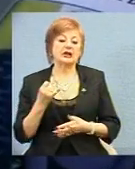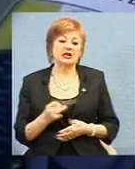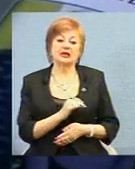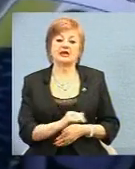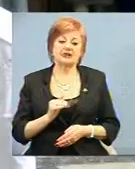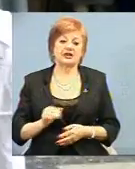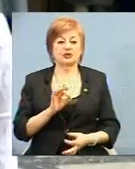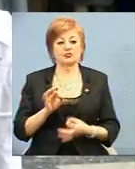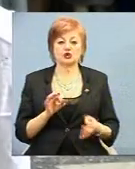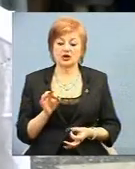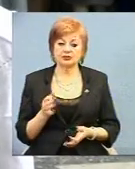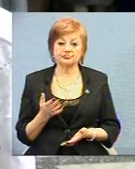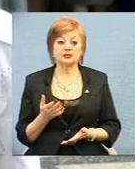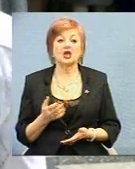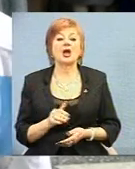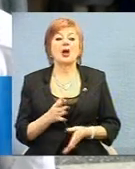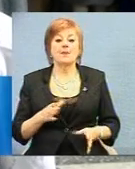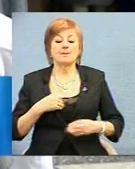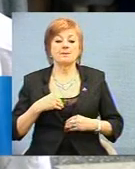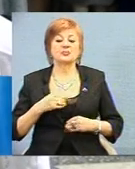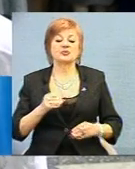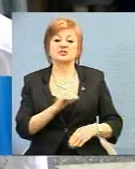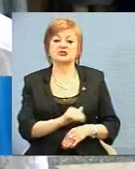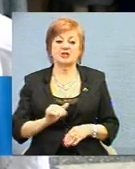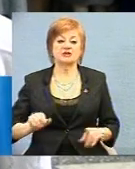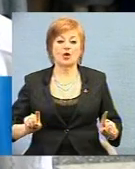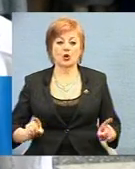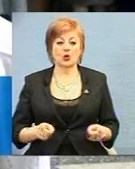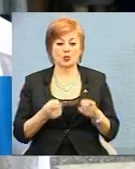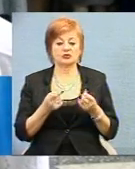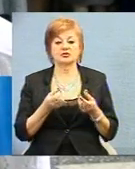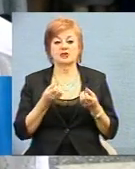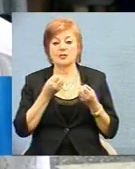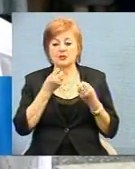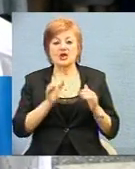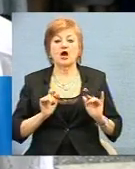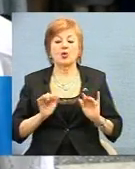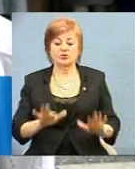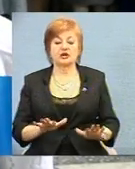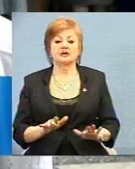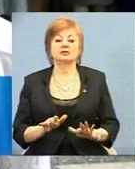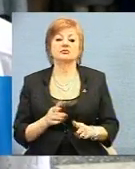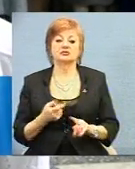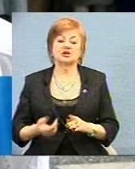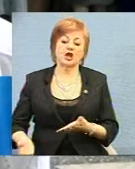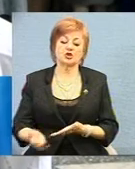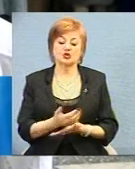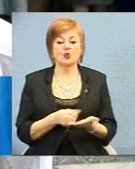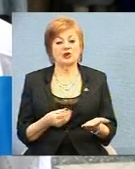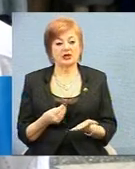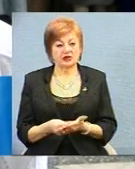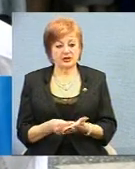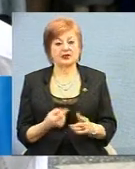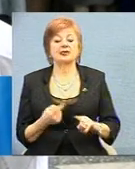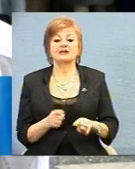вадами здоров'я. Ми з дітьми організовуємо благодійні акції зі збору коштів. На відповідно